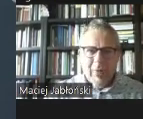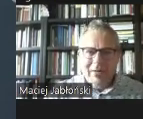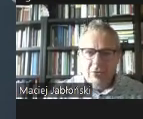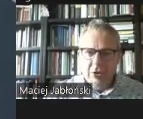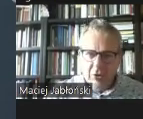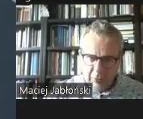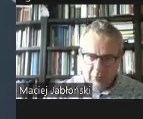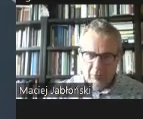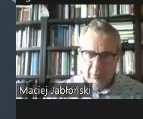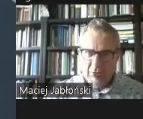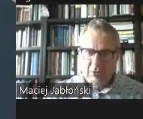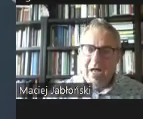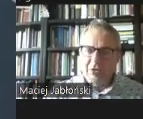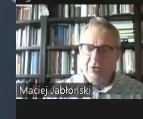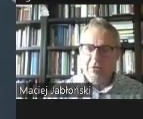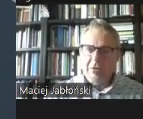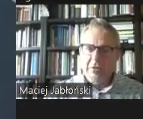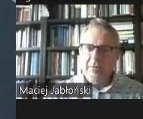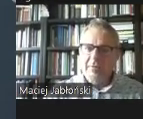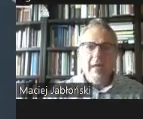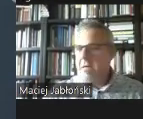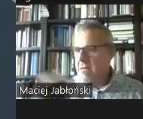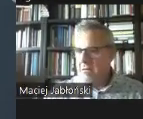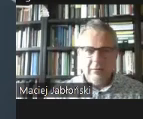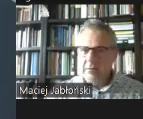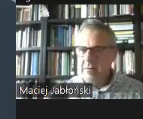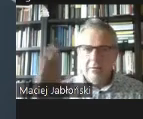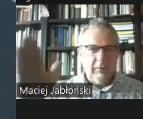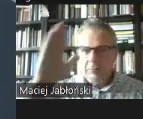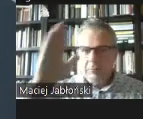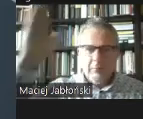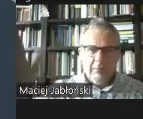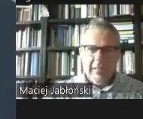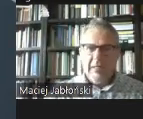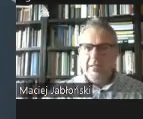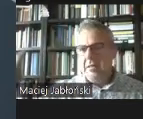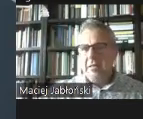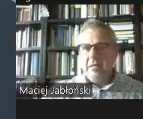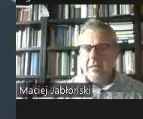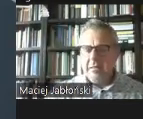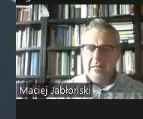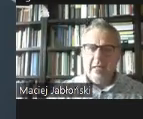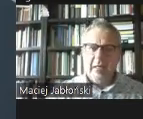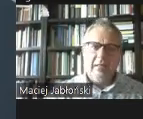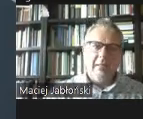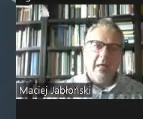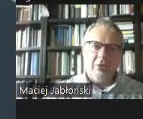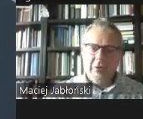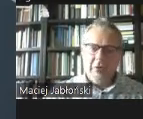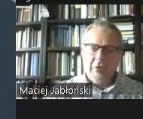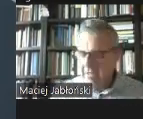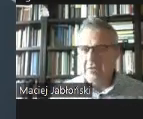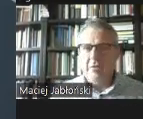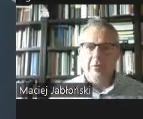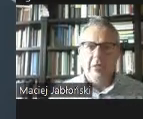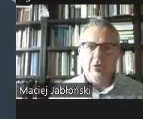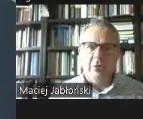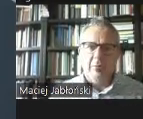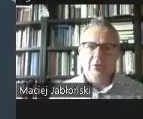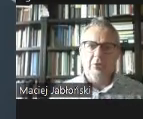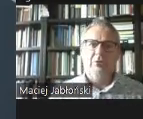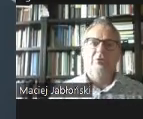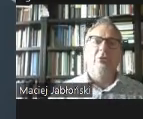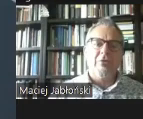W bardzo szerokim rozumieniu, każdy, nie X, Y i tak dalej, każdy z